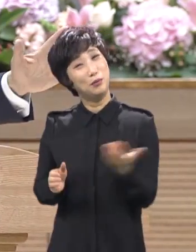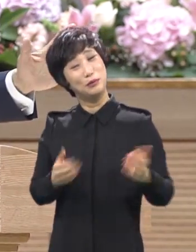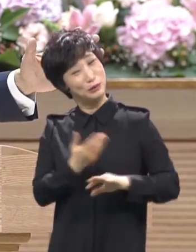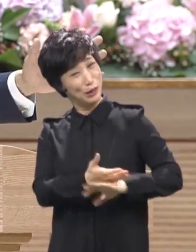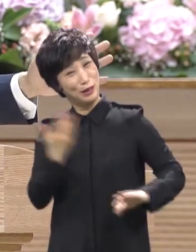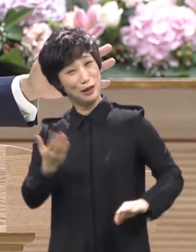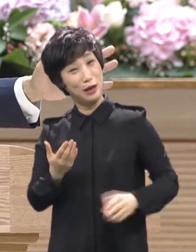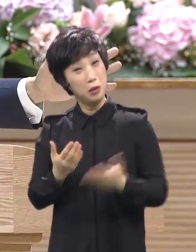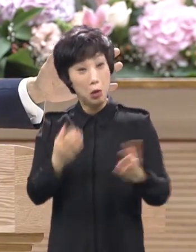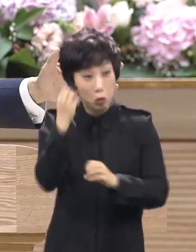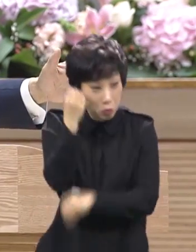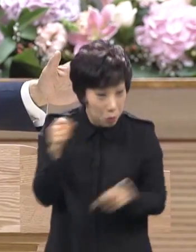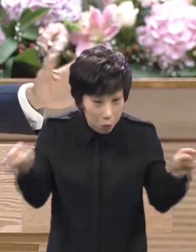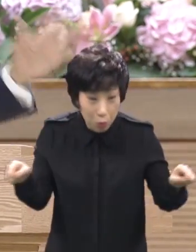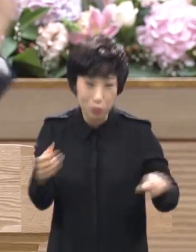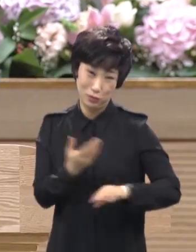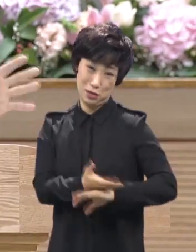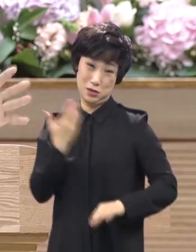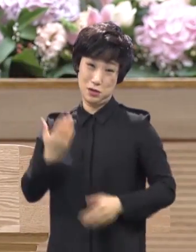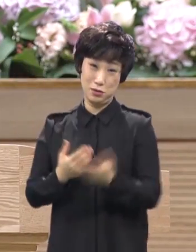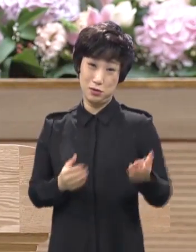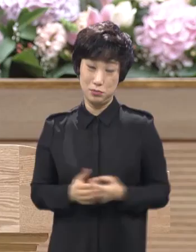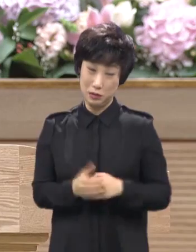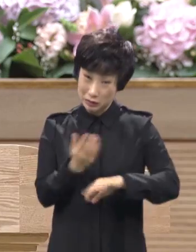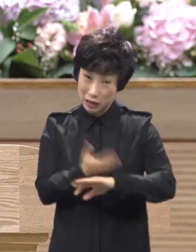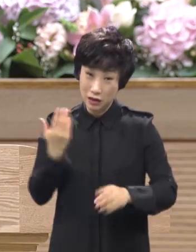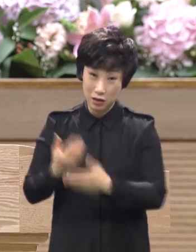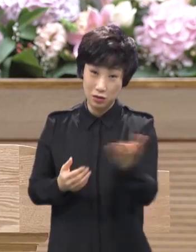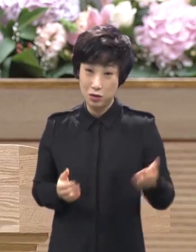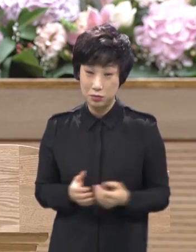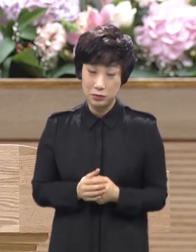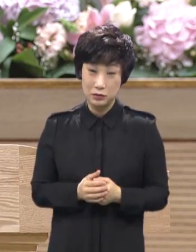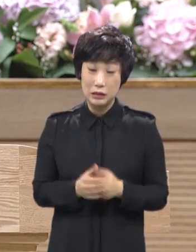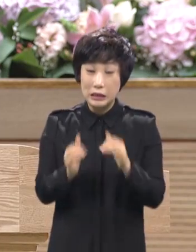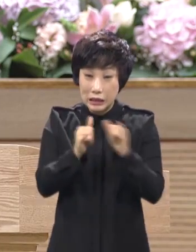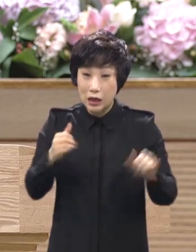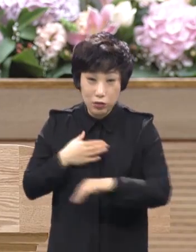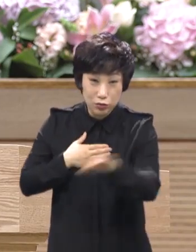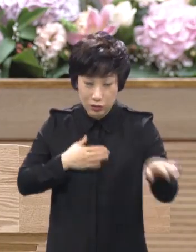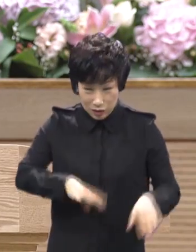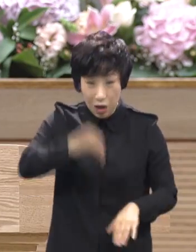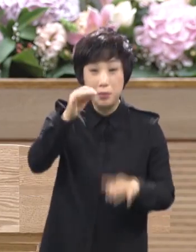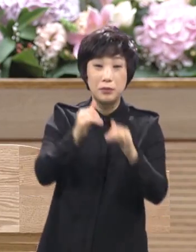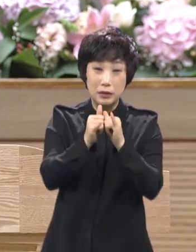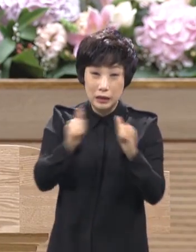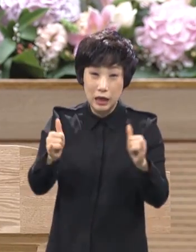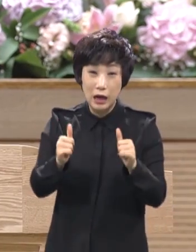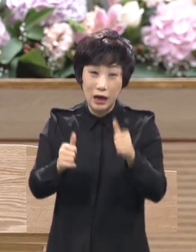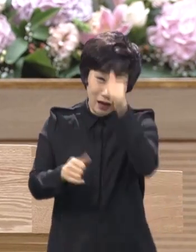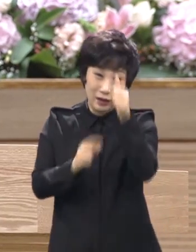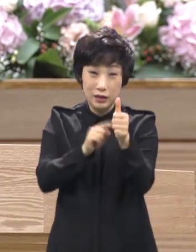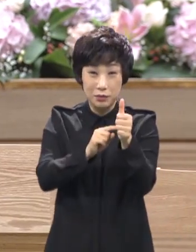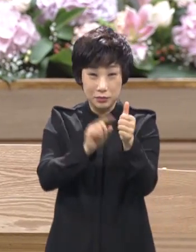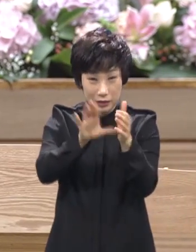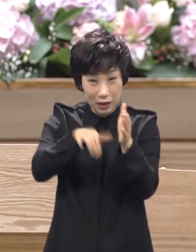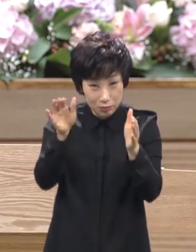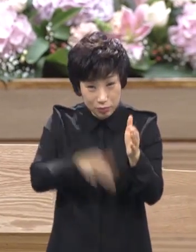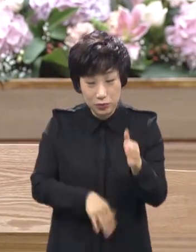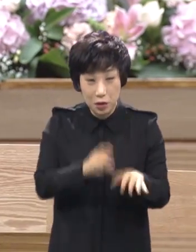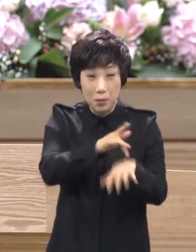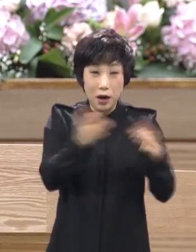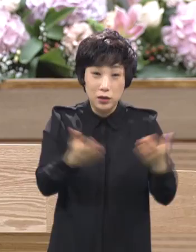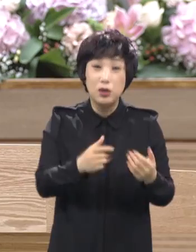벌써 본질이 달라져. 본질. 이게 인간은 최초 조상 아담 때부터